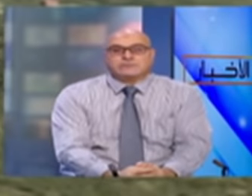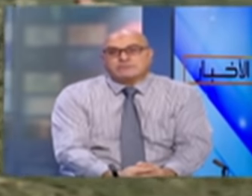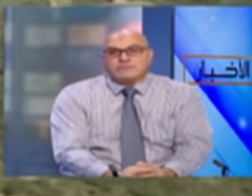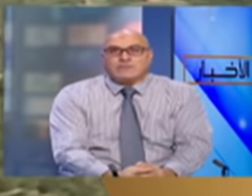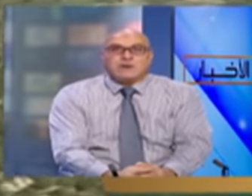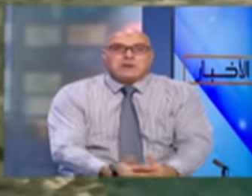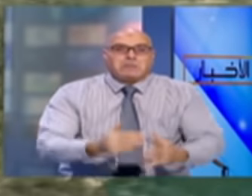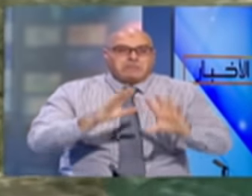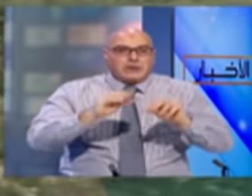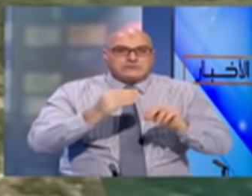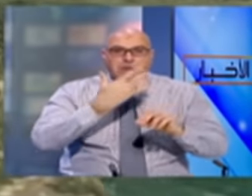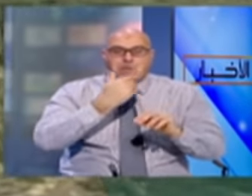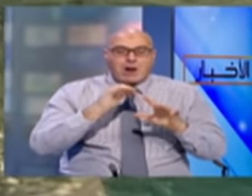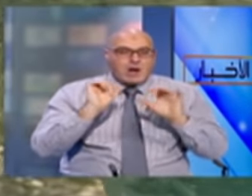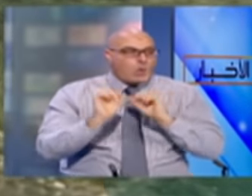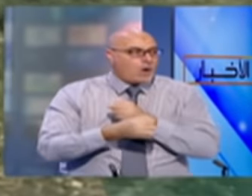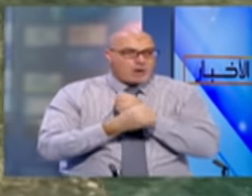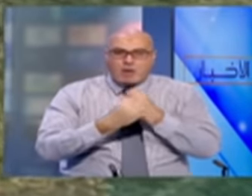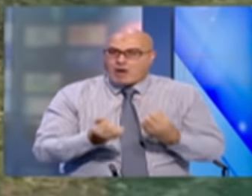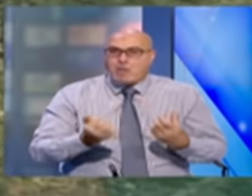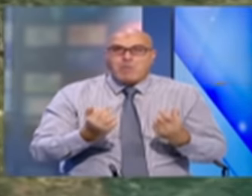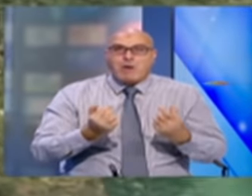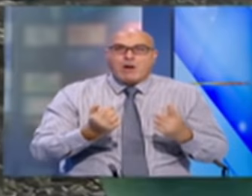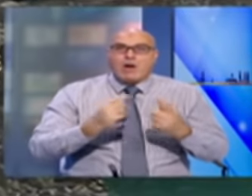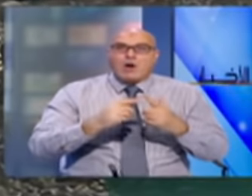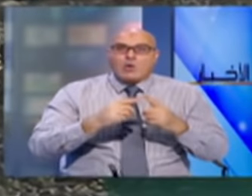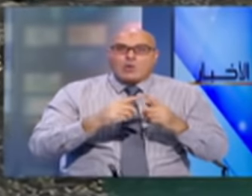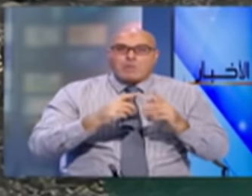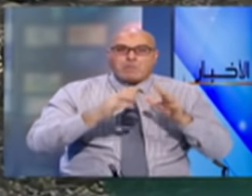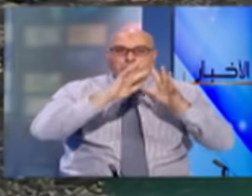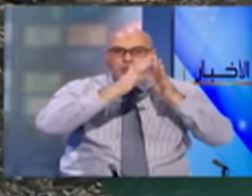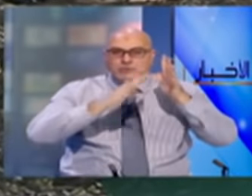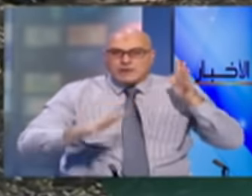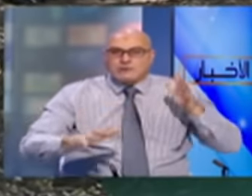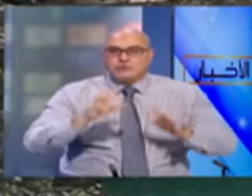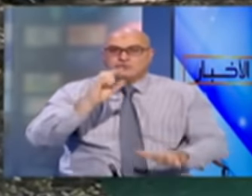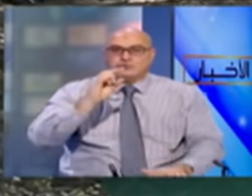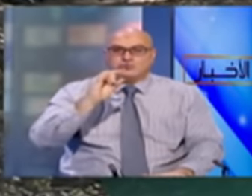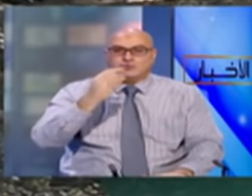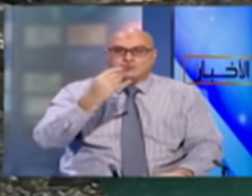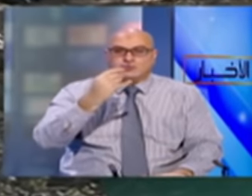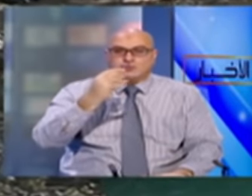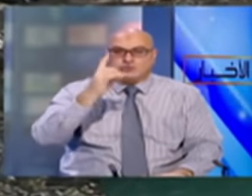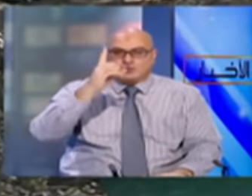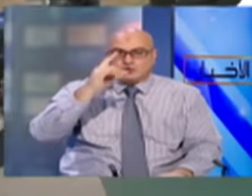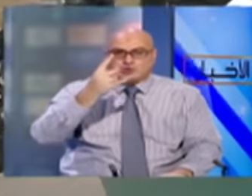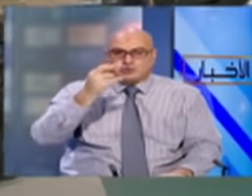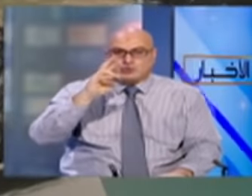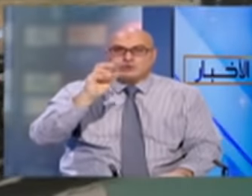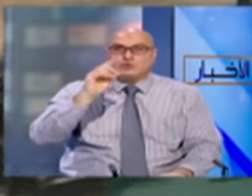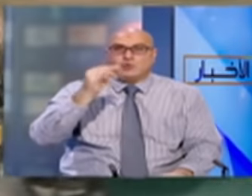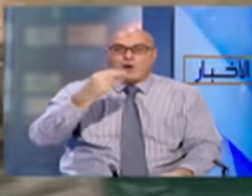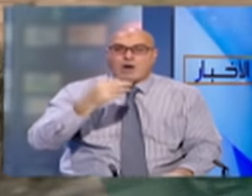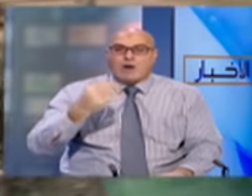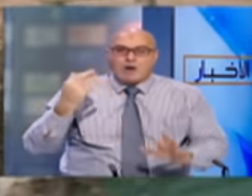موقع ساحر قد ينسينا تعب وضغوطات الحياة اليومية، موقع يتوافد عليه